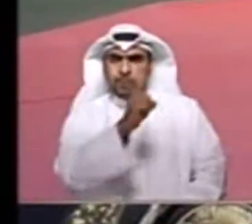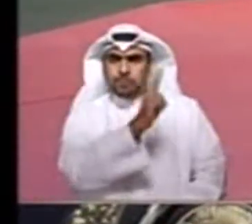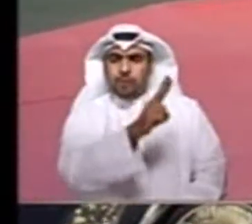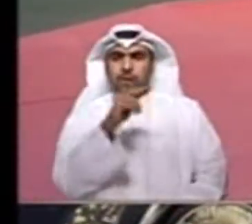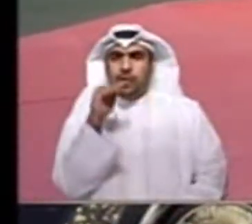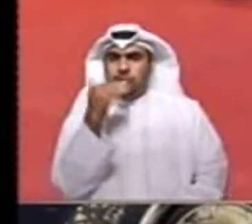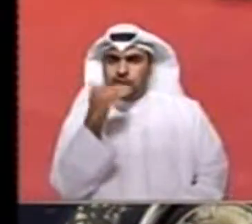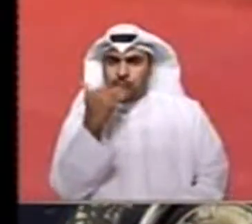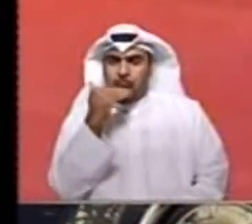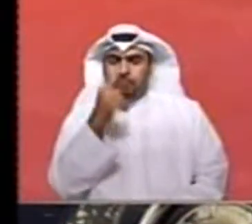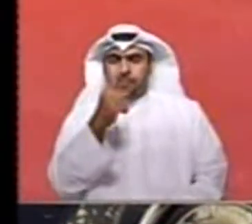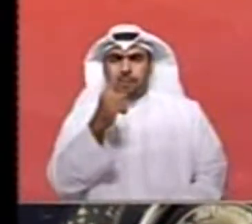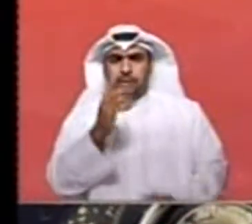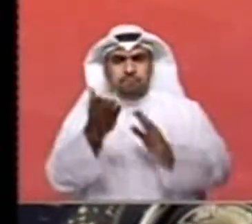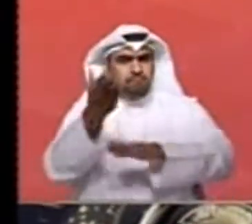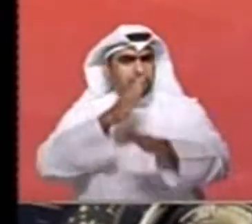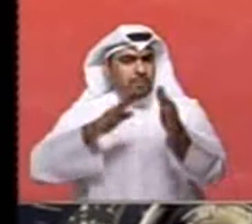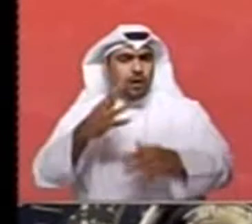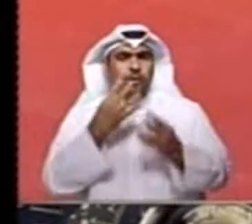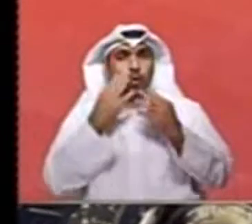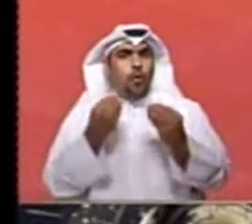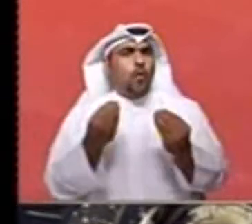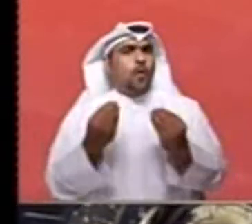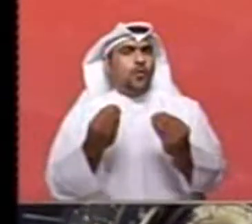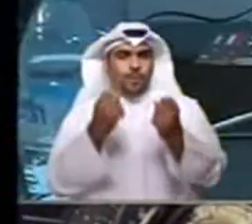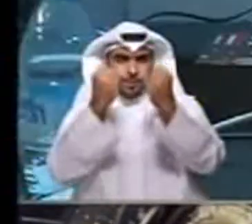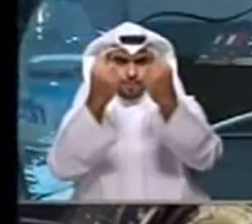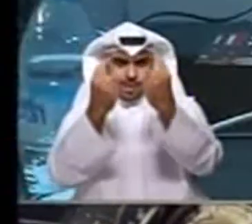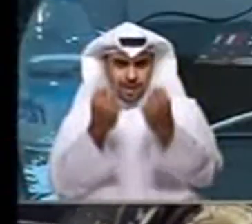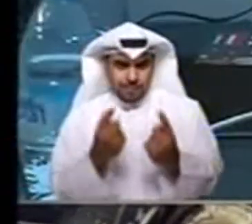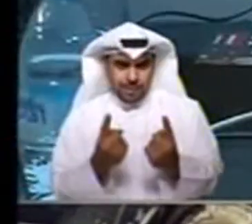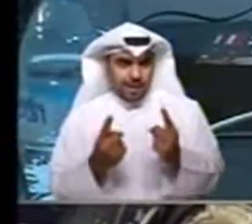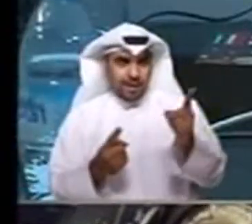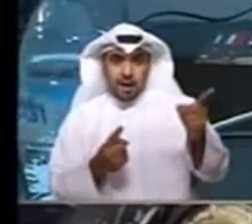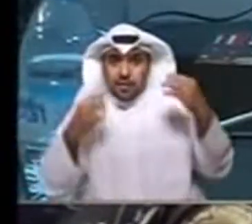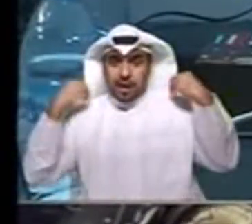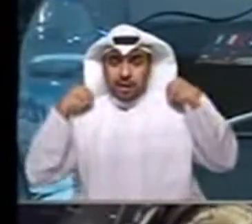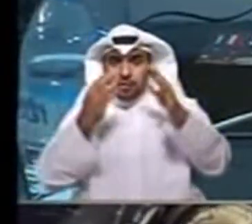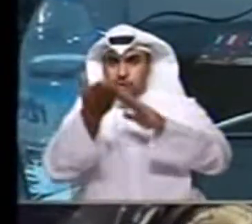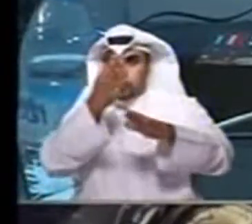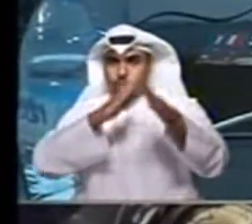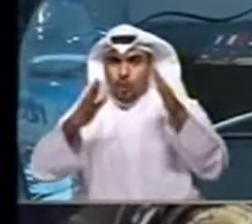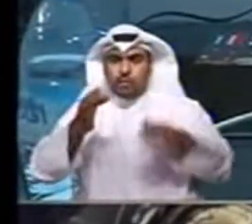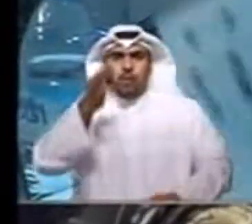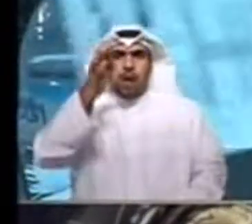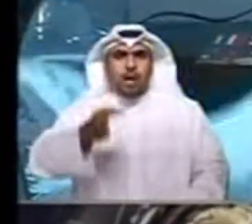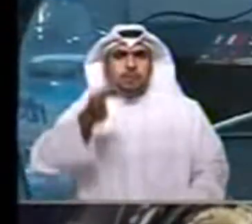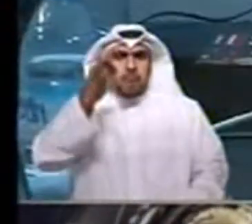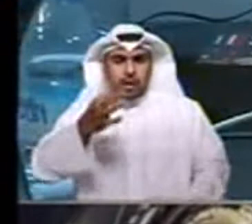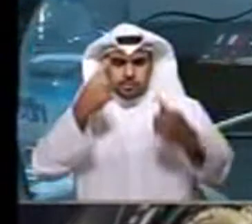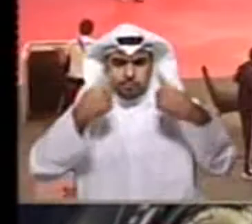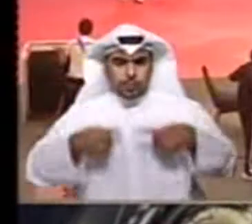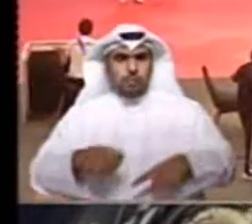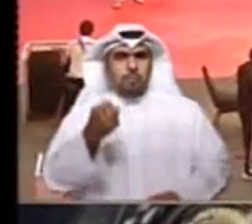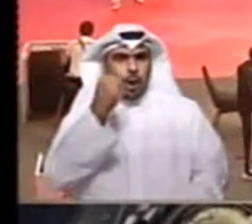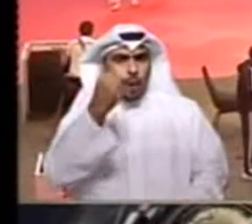الرياضة القتالية التي تعتمد على التركيز والرشاقة العالية والمهارات الفنية المحددة. جولات